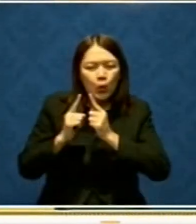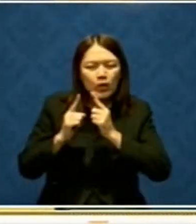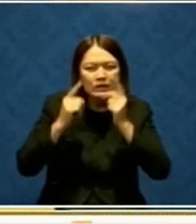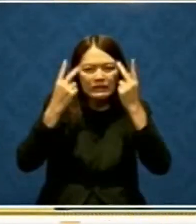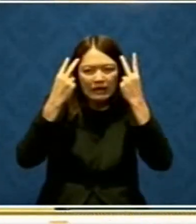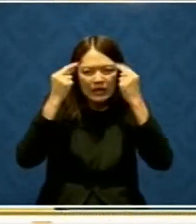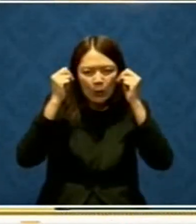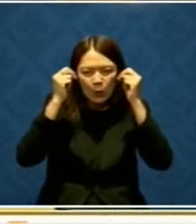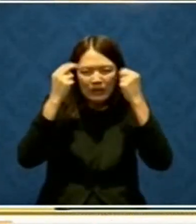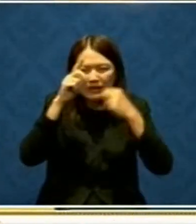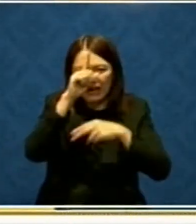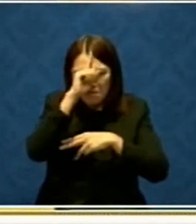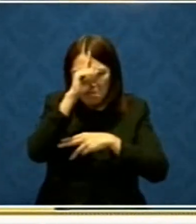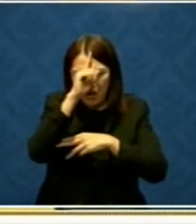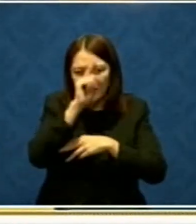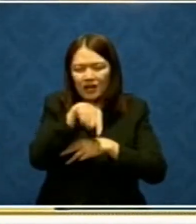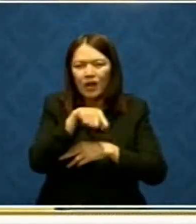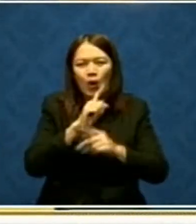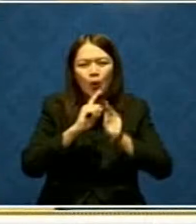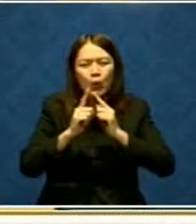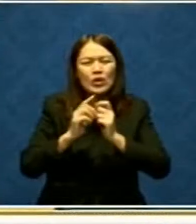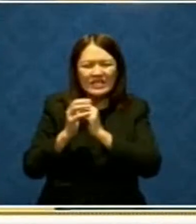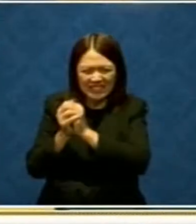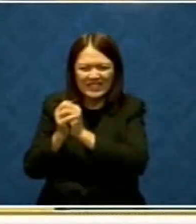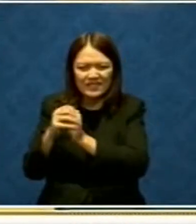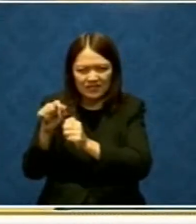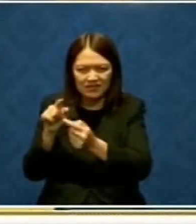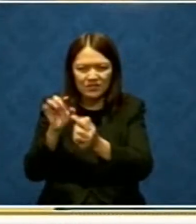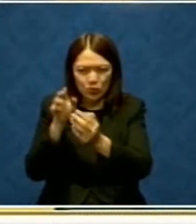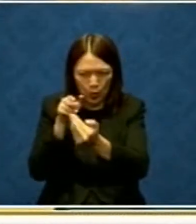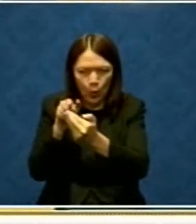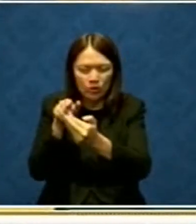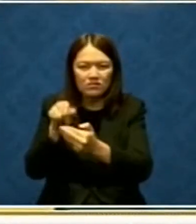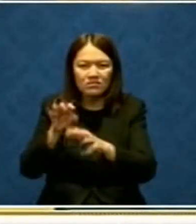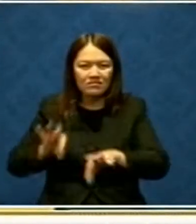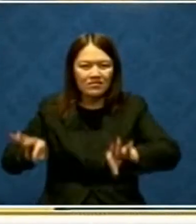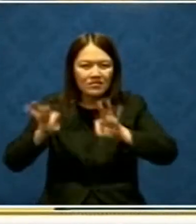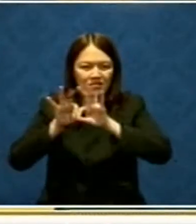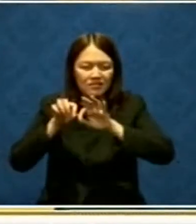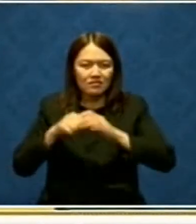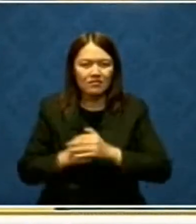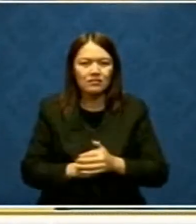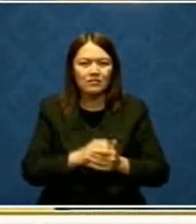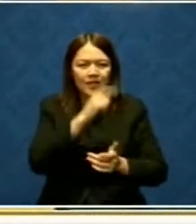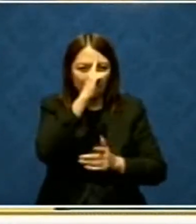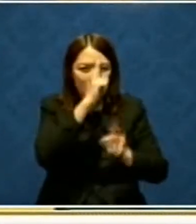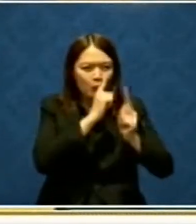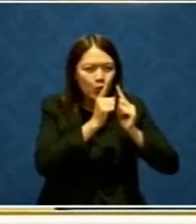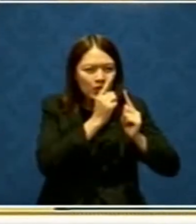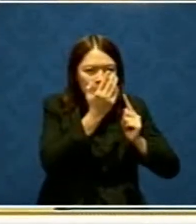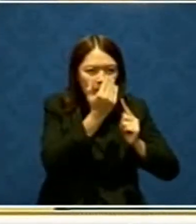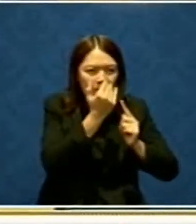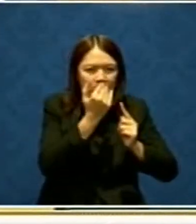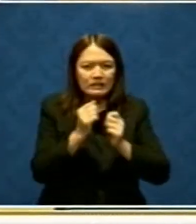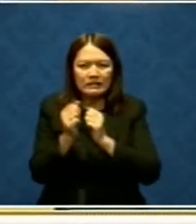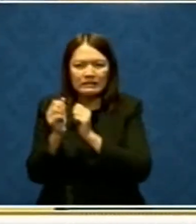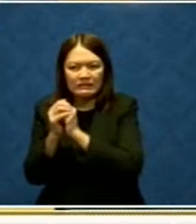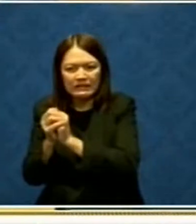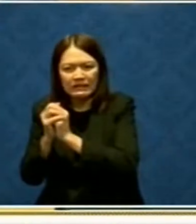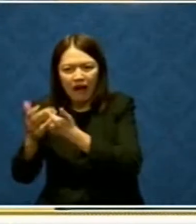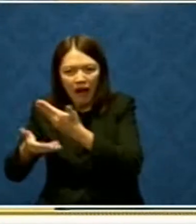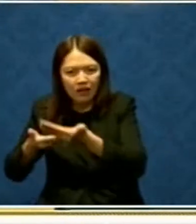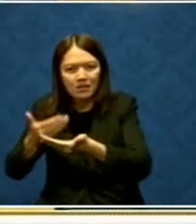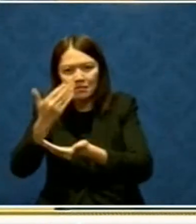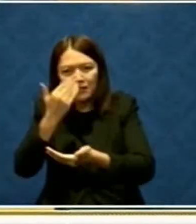ายกเยอรมันเนี่ยมันควรจะไปเจรจากับจีนมากกว่าเราจะไปเจรจากับเยอรมันเพื่อให้บริษัทจีนได้ขายเรือดำน้ำทำ